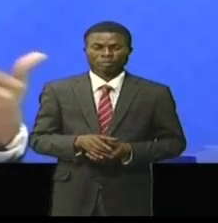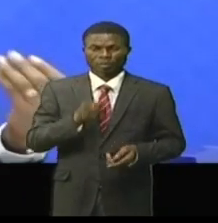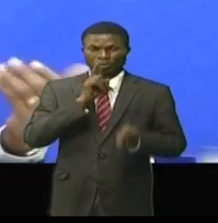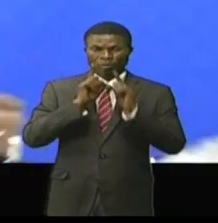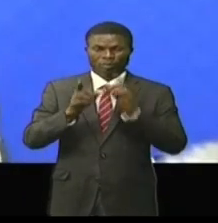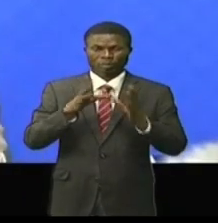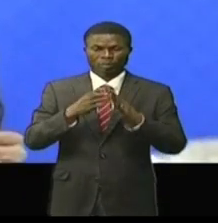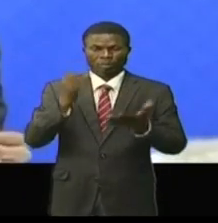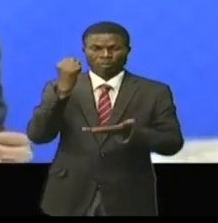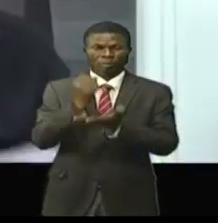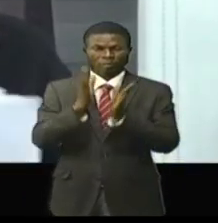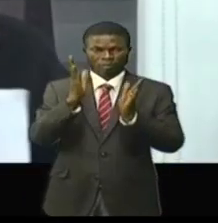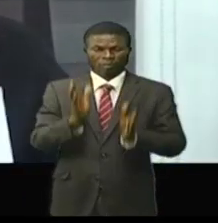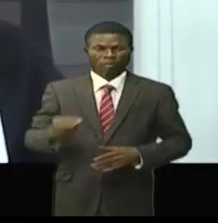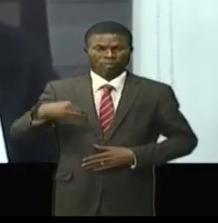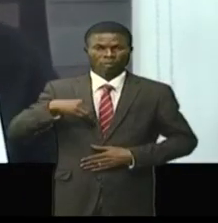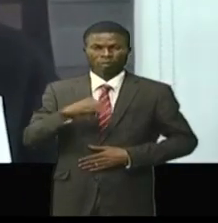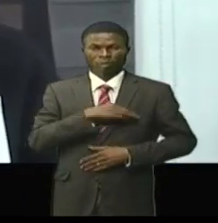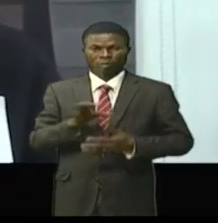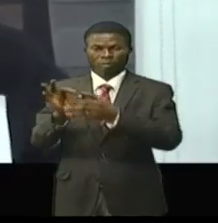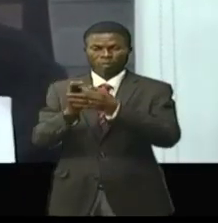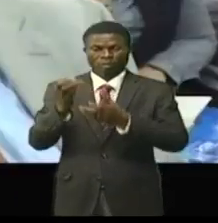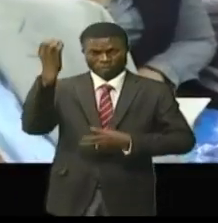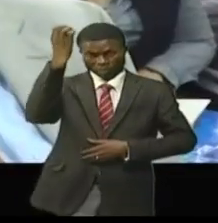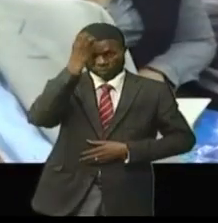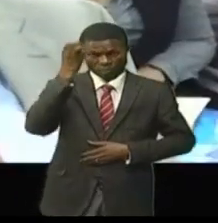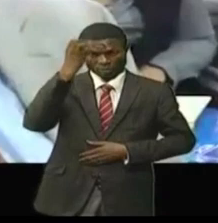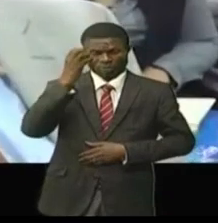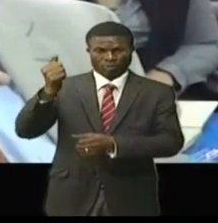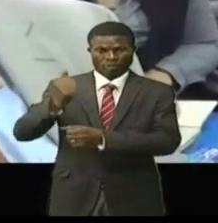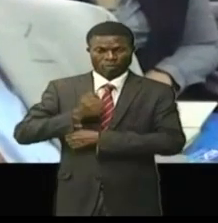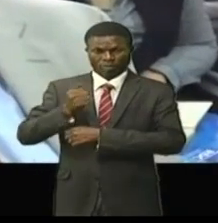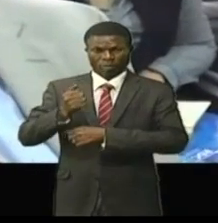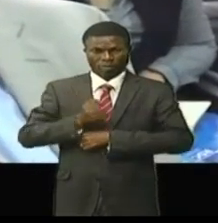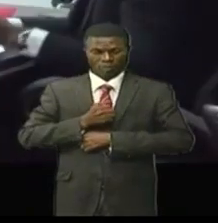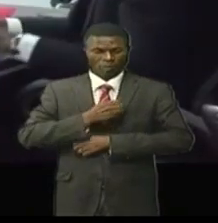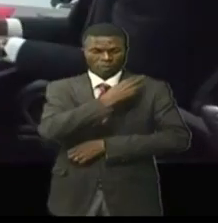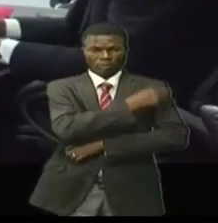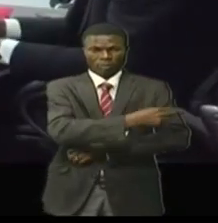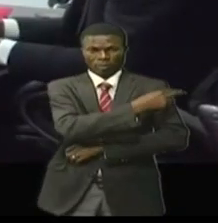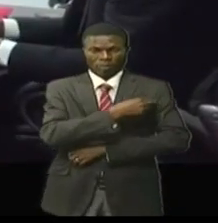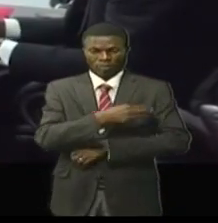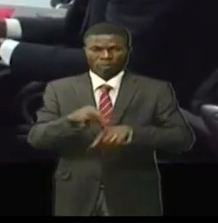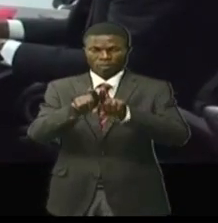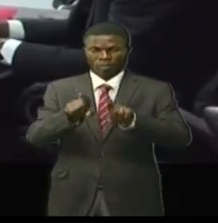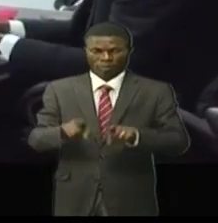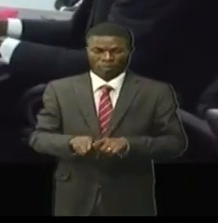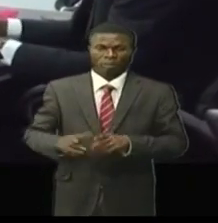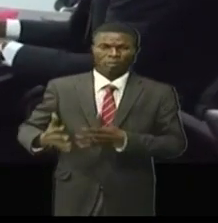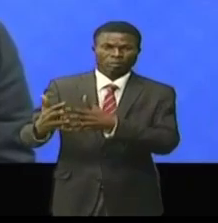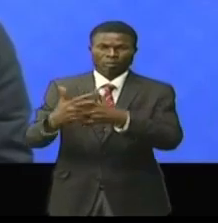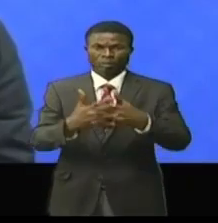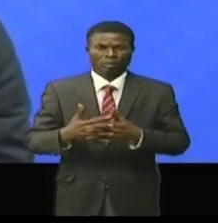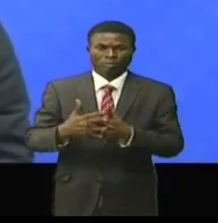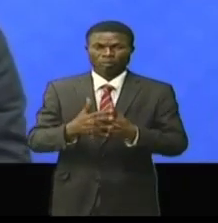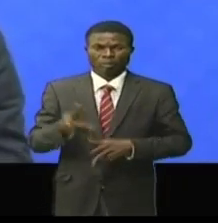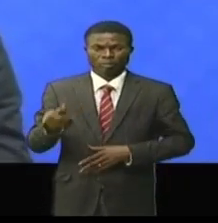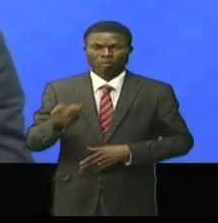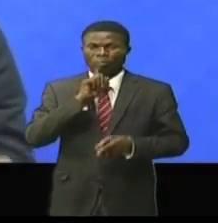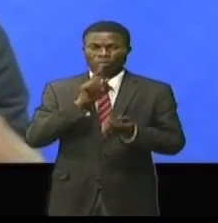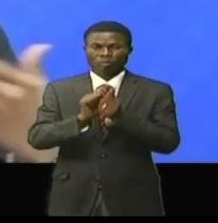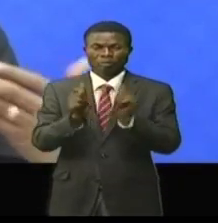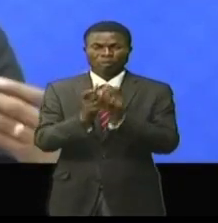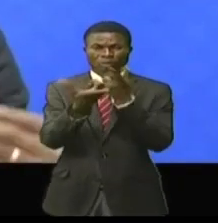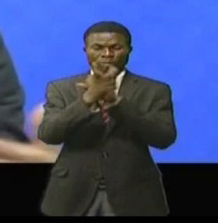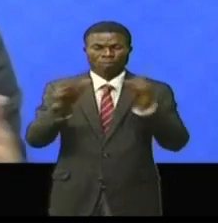les ambassadeurs membres de l'Union européenne, du Canada, de la Suisse, de la Norvège et des États-Unis d'Amérique autour de la liberté